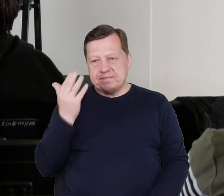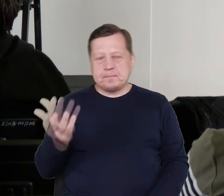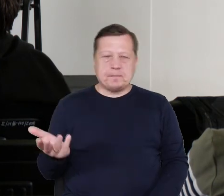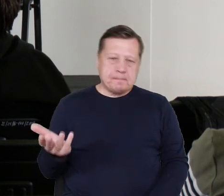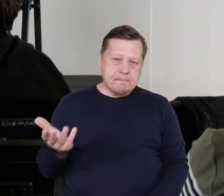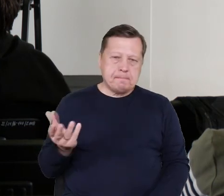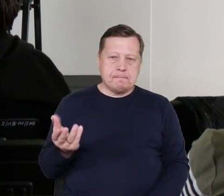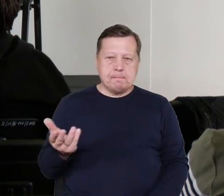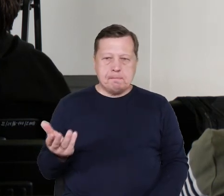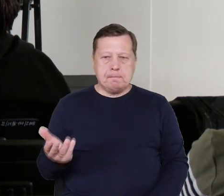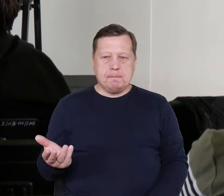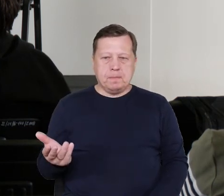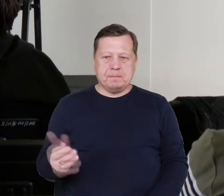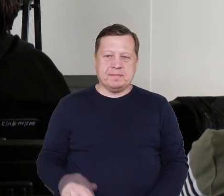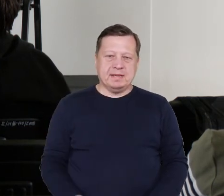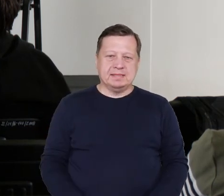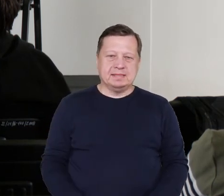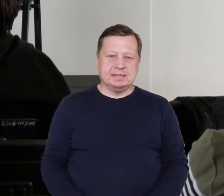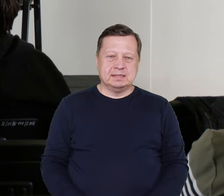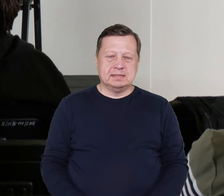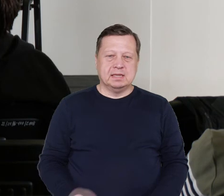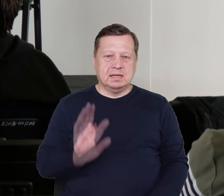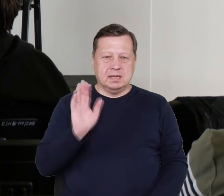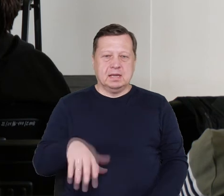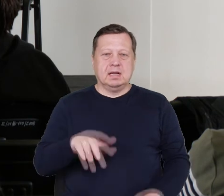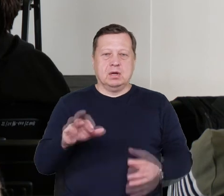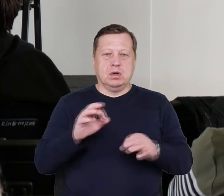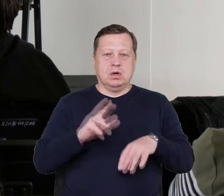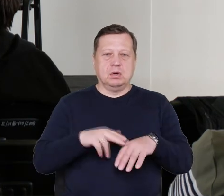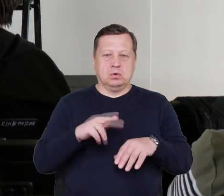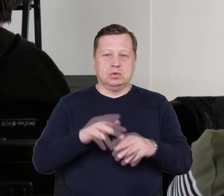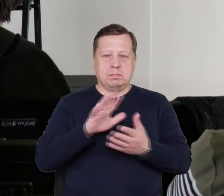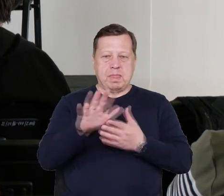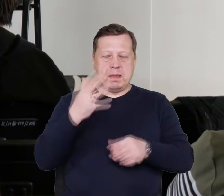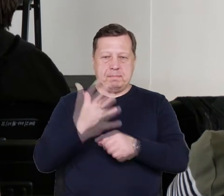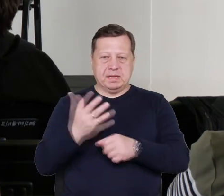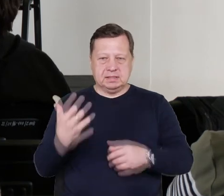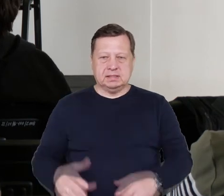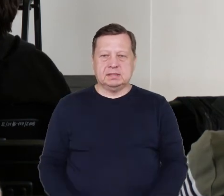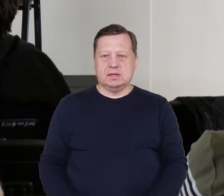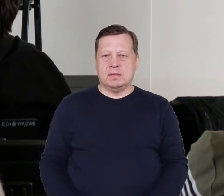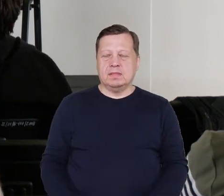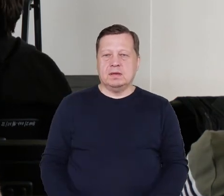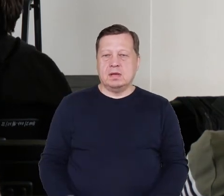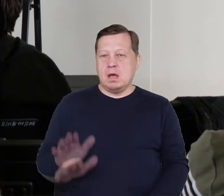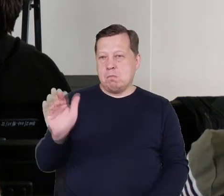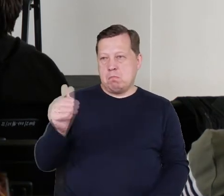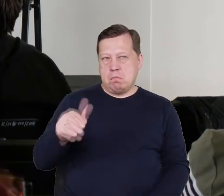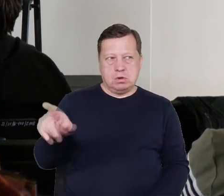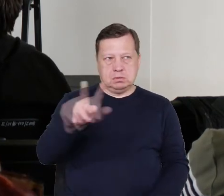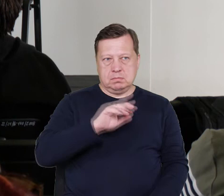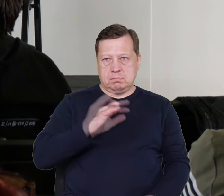no tak słuchajcie bo i tak dojechaliśmy do 15 50 się Ale może są jakieś pytania z sali